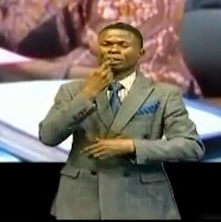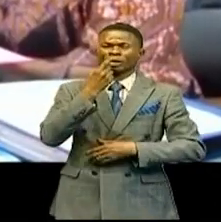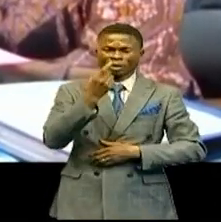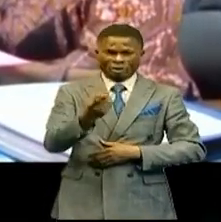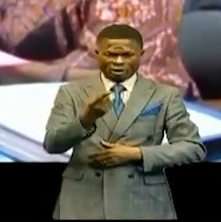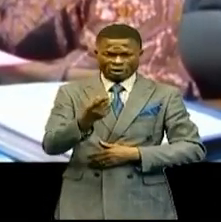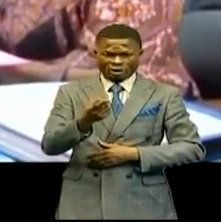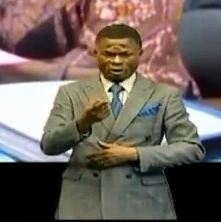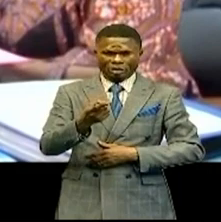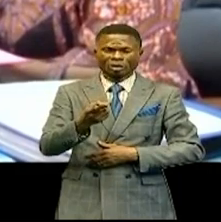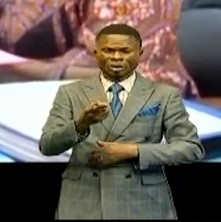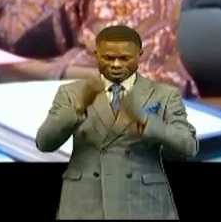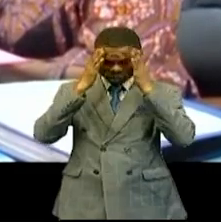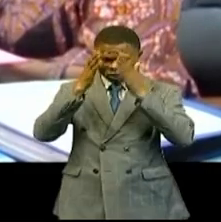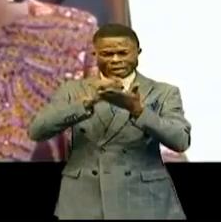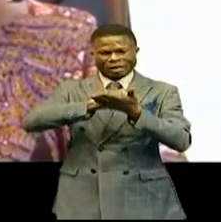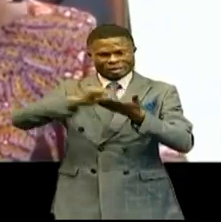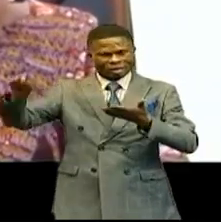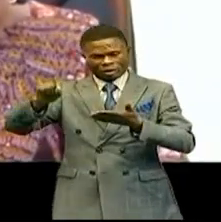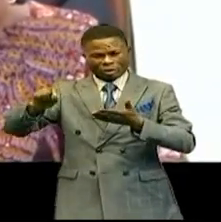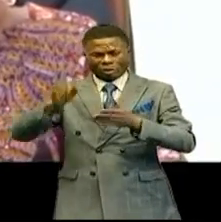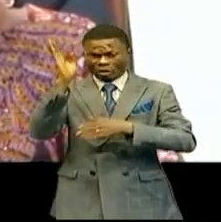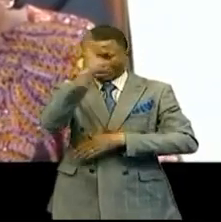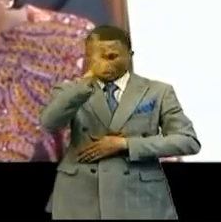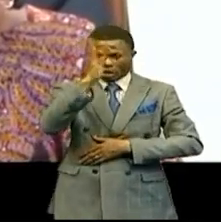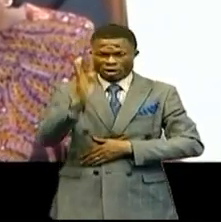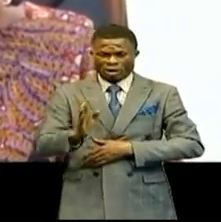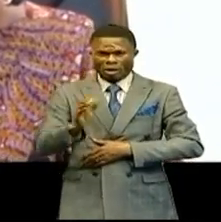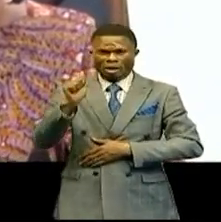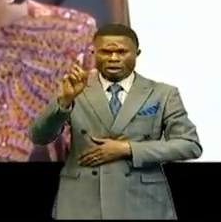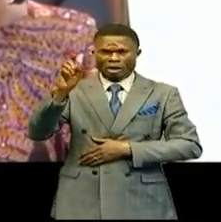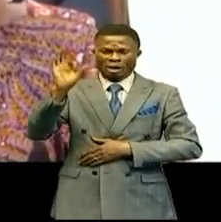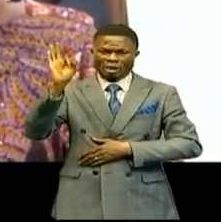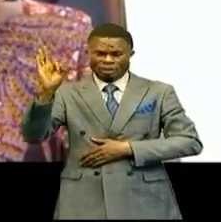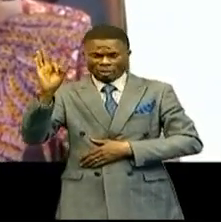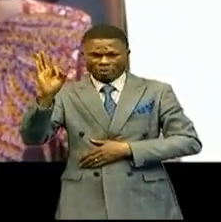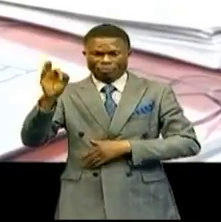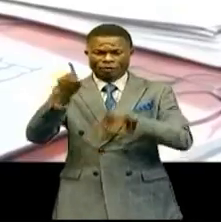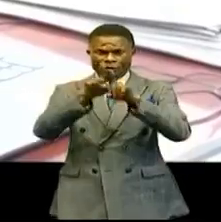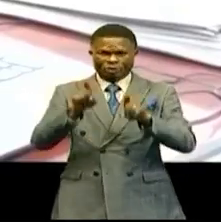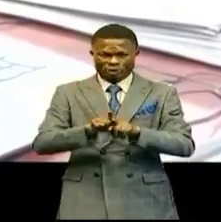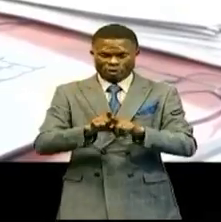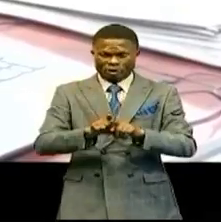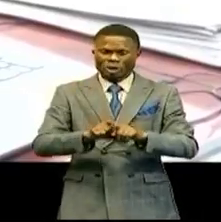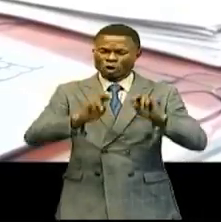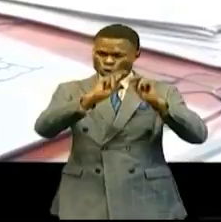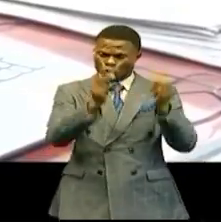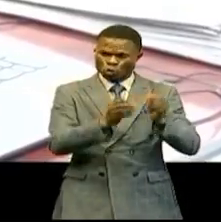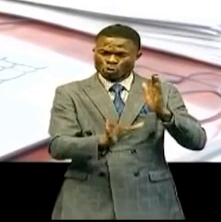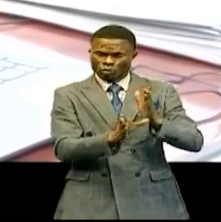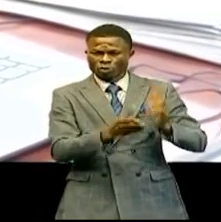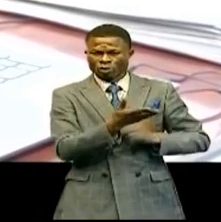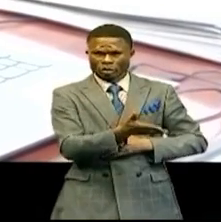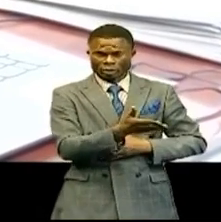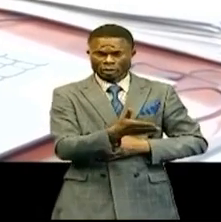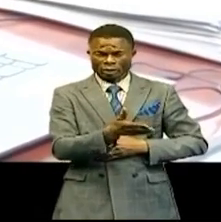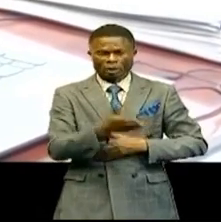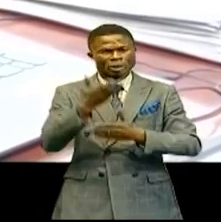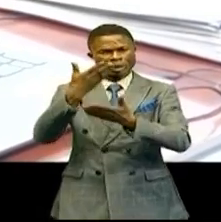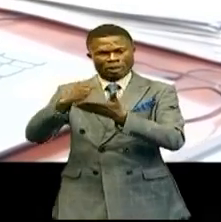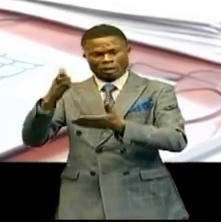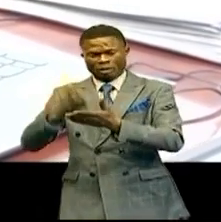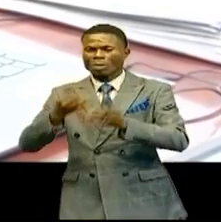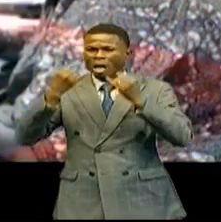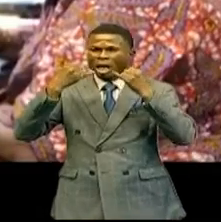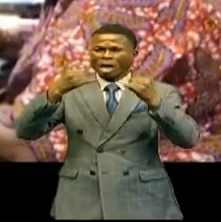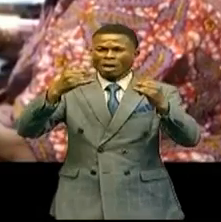qu'il porte sur l'éradication des terroristes ADF, MTM et leurs supplétifs. Du partage de